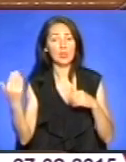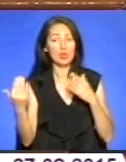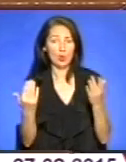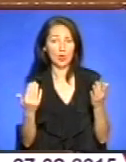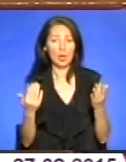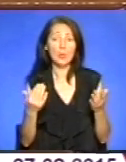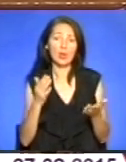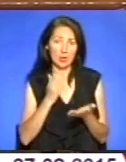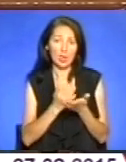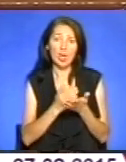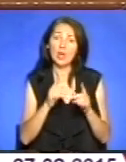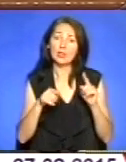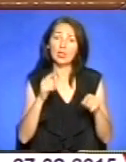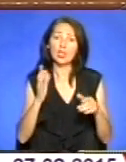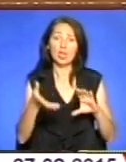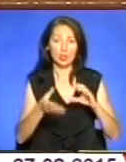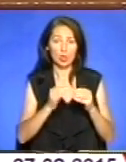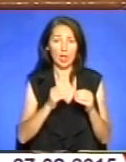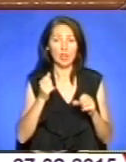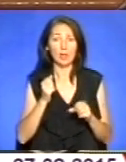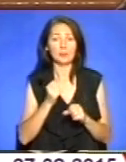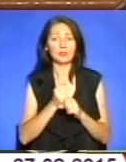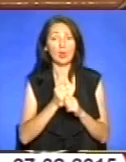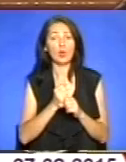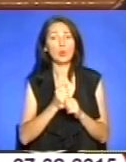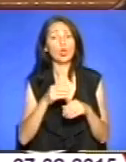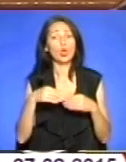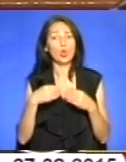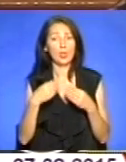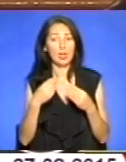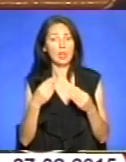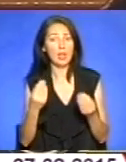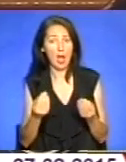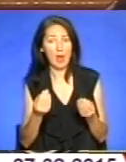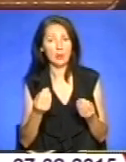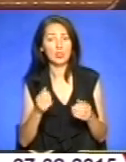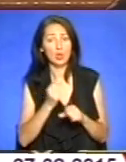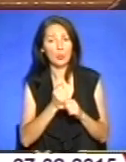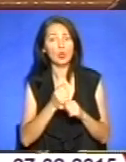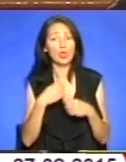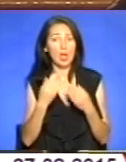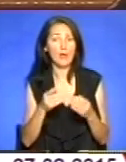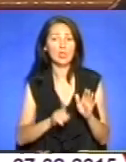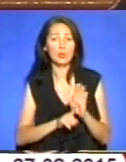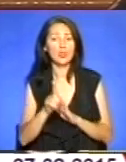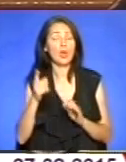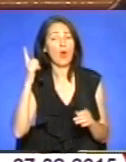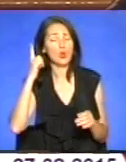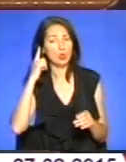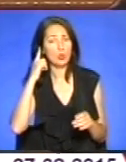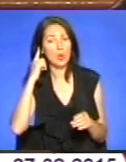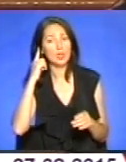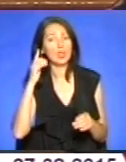деяких результатів, тому що роботодавець принаймні почав слухати сторону працівників і їхні